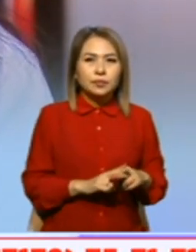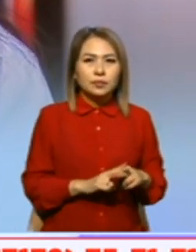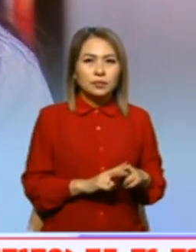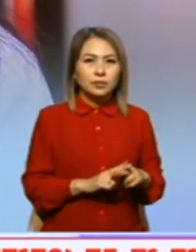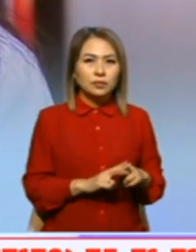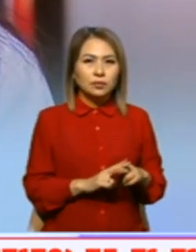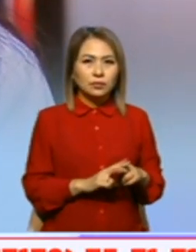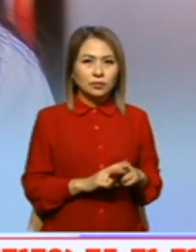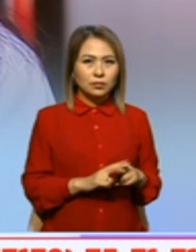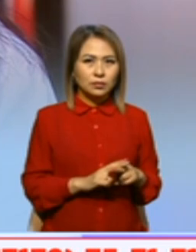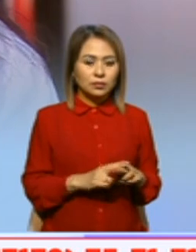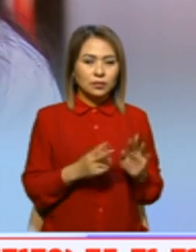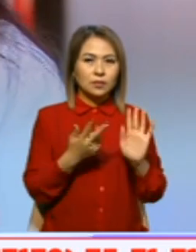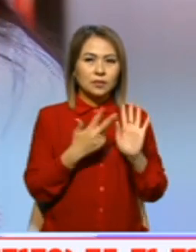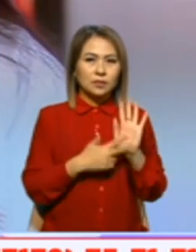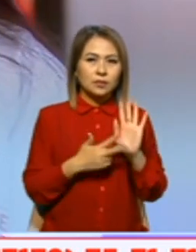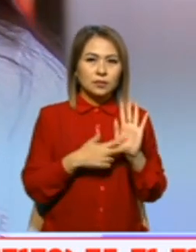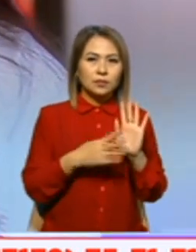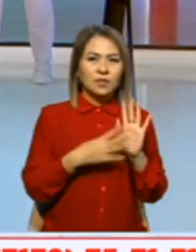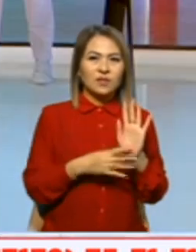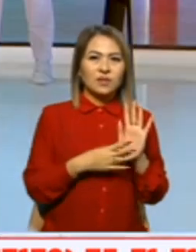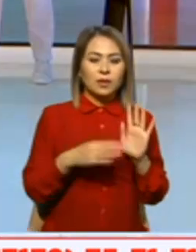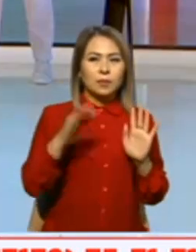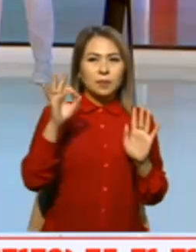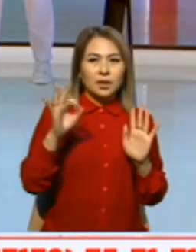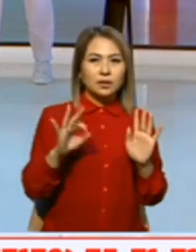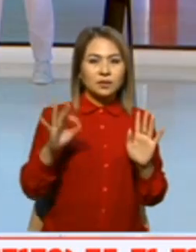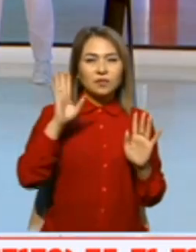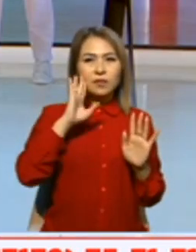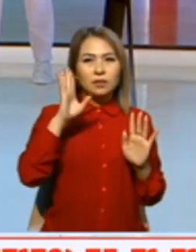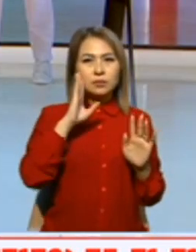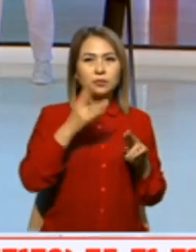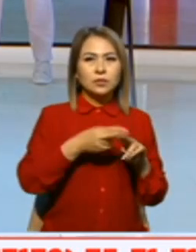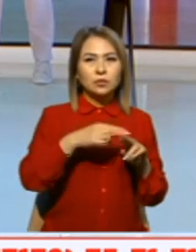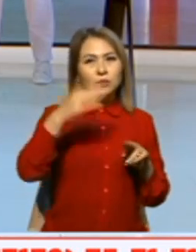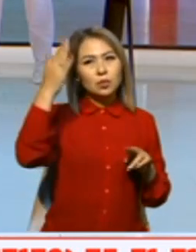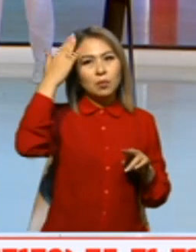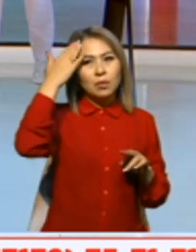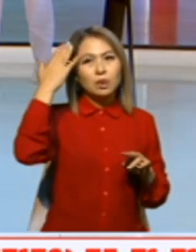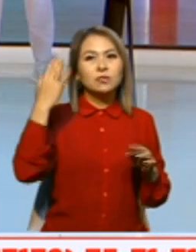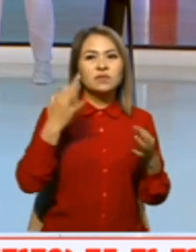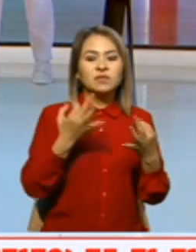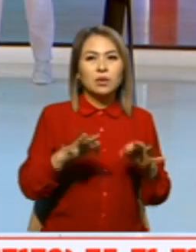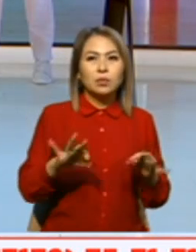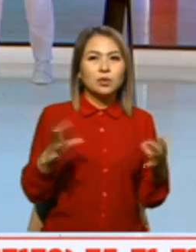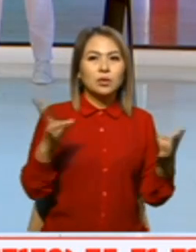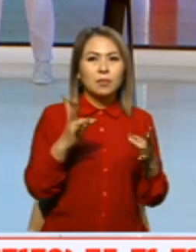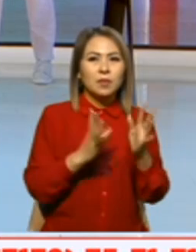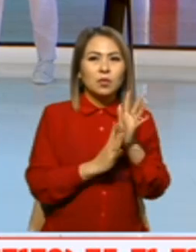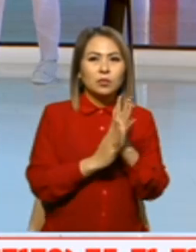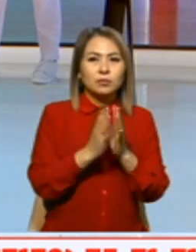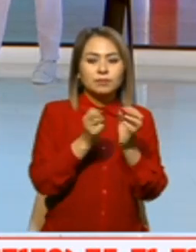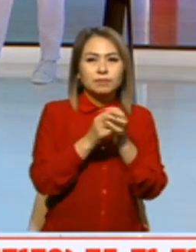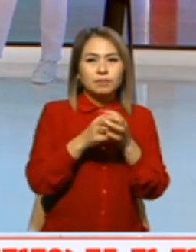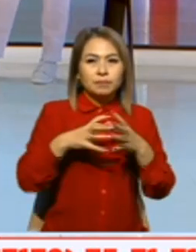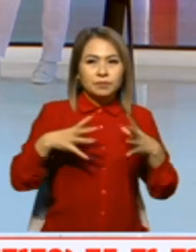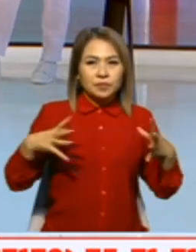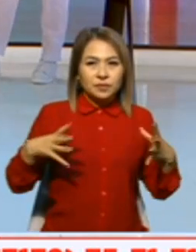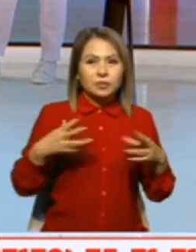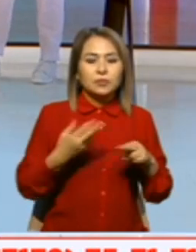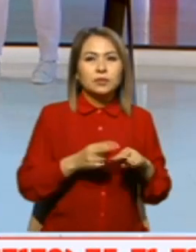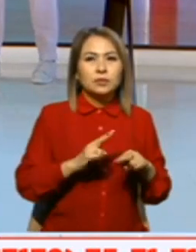оның 80-90% судан тұрғаннан кейін, оның ішінде пространствасы болу керек. Мұй өседі ғой. Жаңа туған баланың